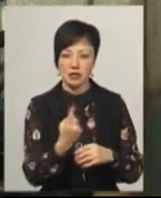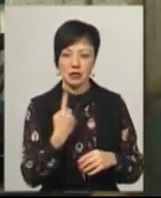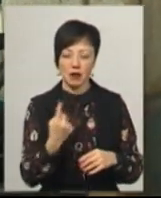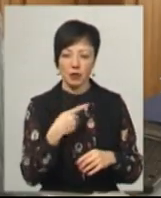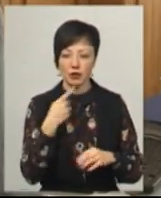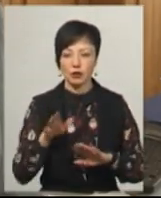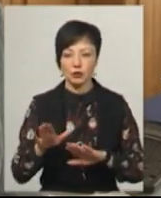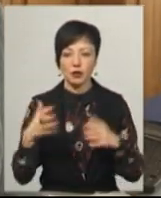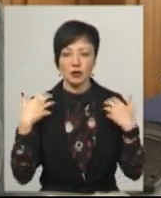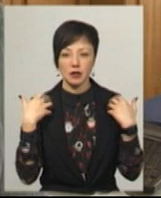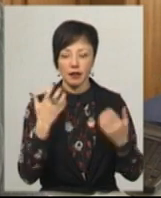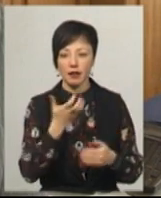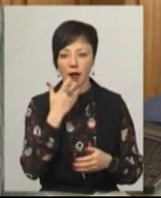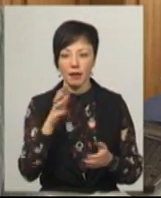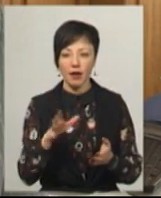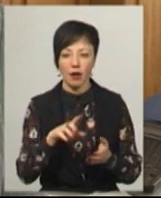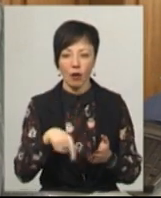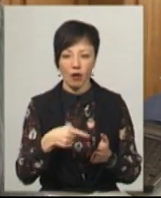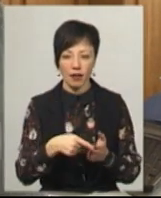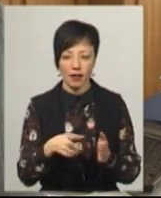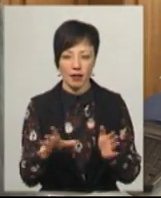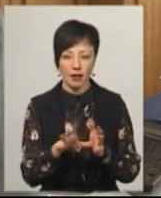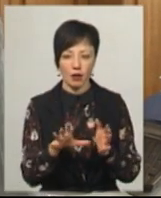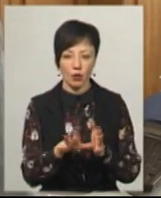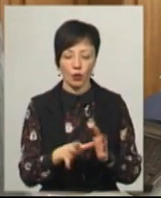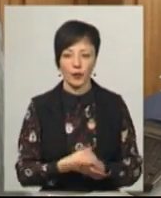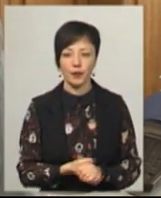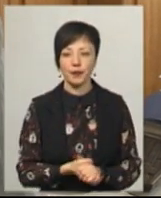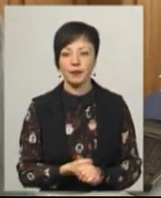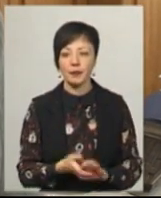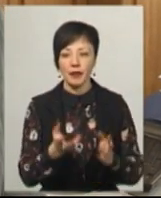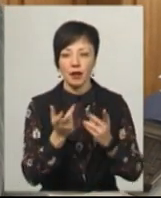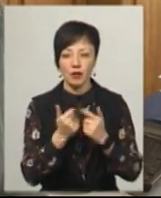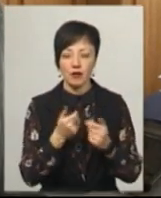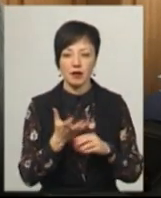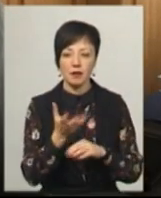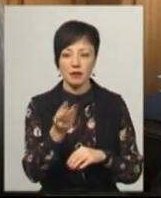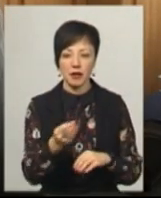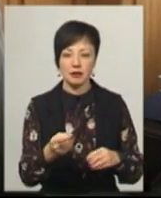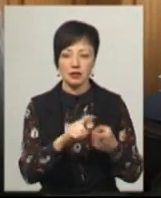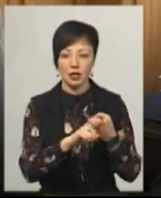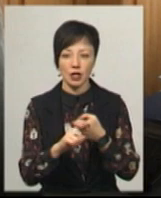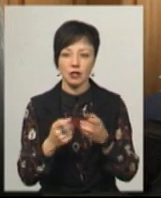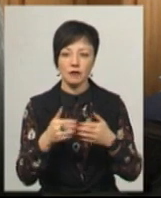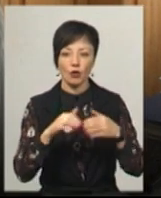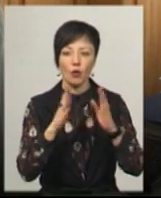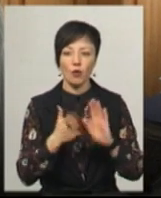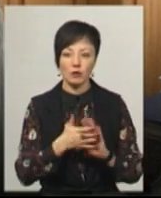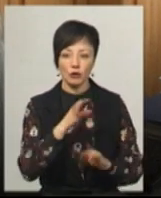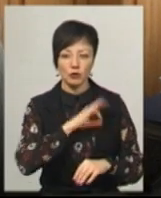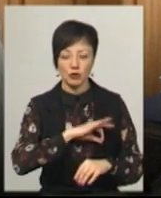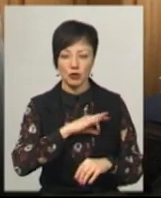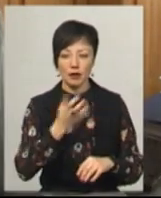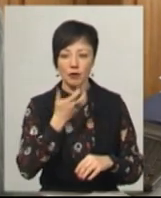заступниця начальника Хмельницьктеплокомуненерго Світлана Остапюк. Нарахування плати залежить від обсягу спожитої теплової енергії,